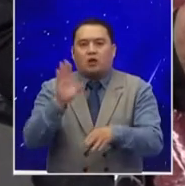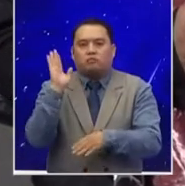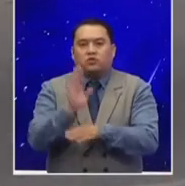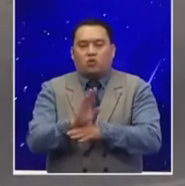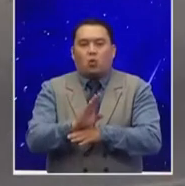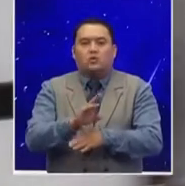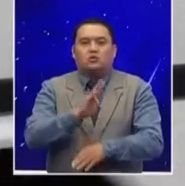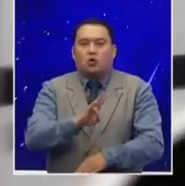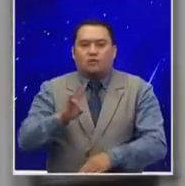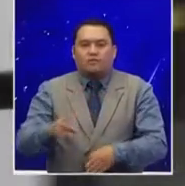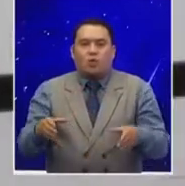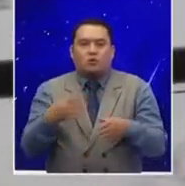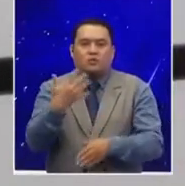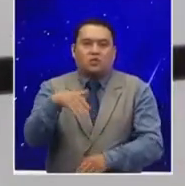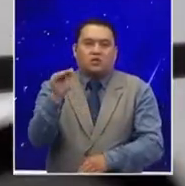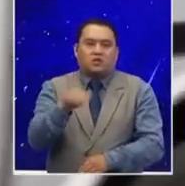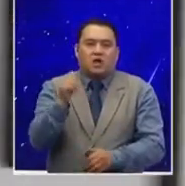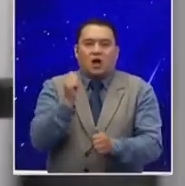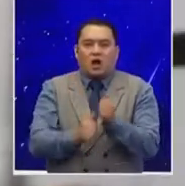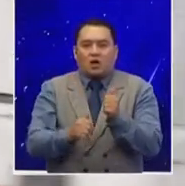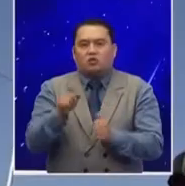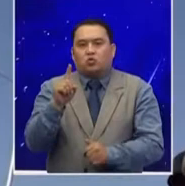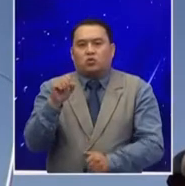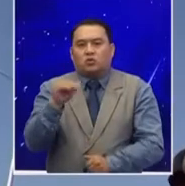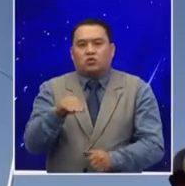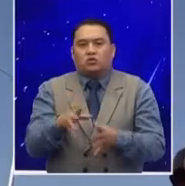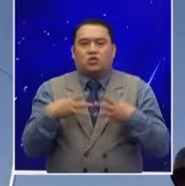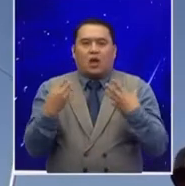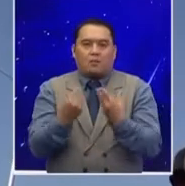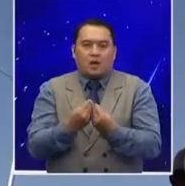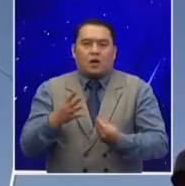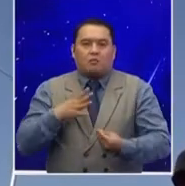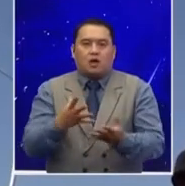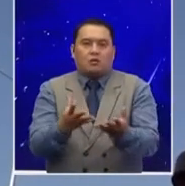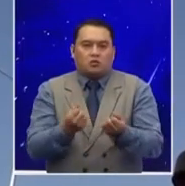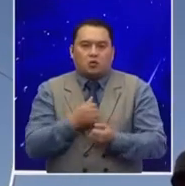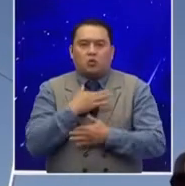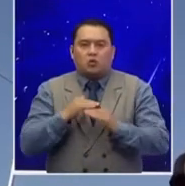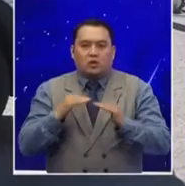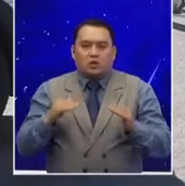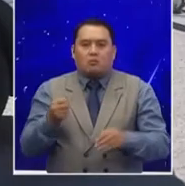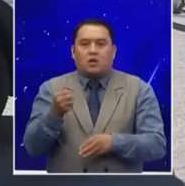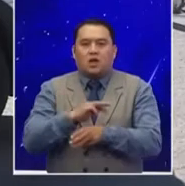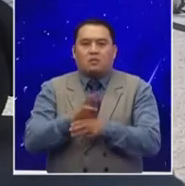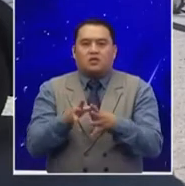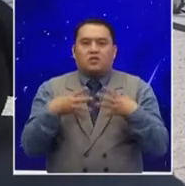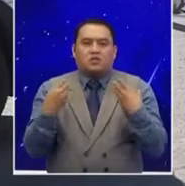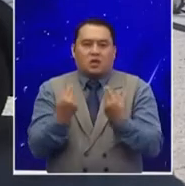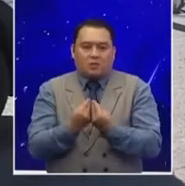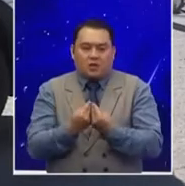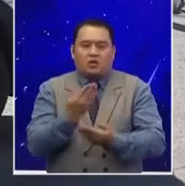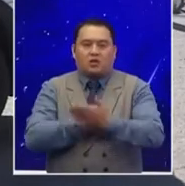поручил выплатить из фонда по 50 тысяч тенге 100 тысячам семей. Категории получателей – многодетные и малообеспеченные